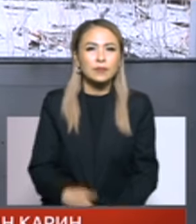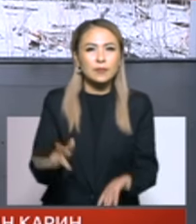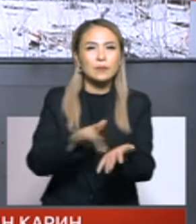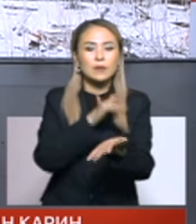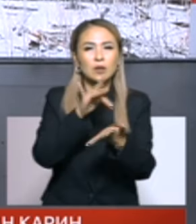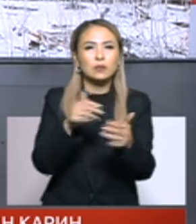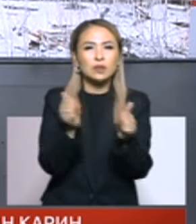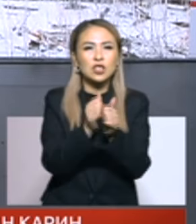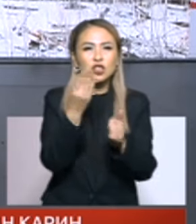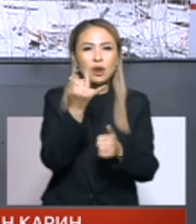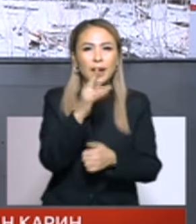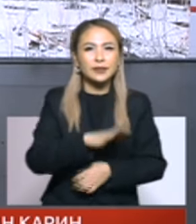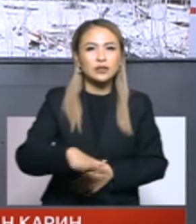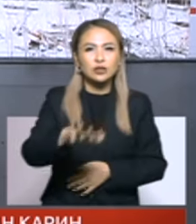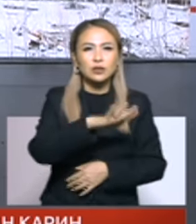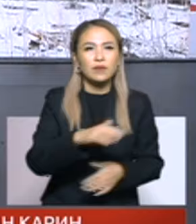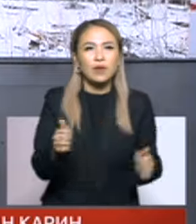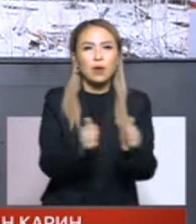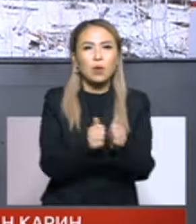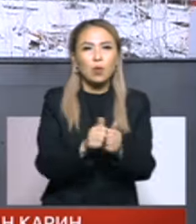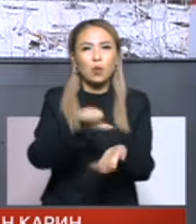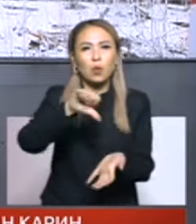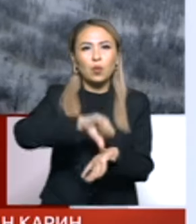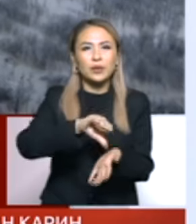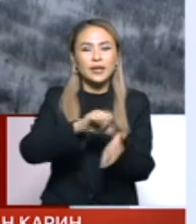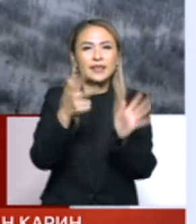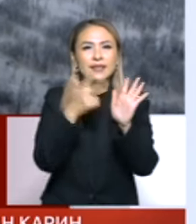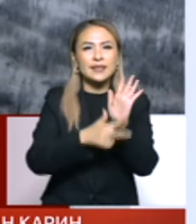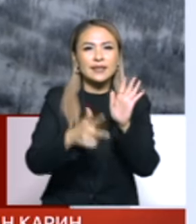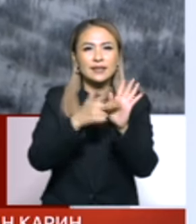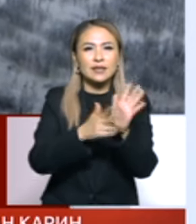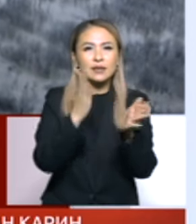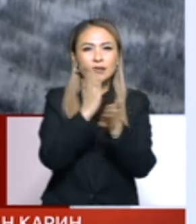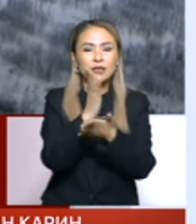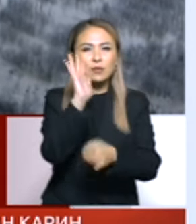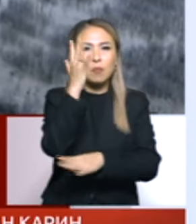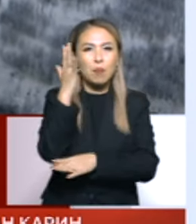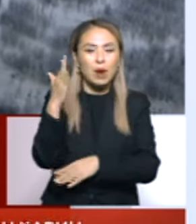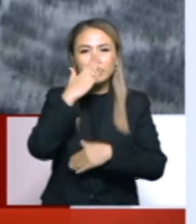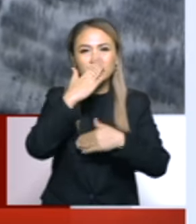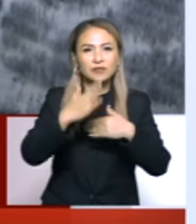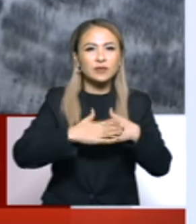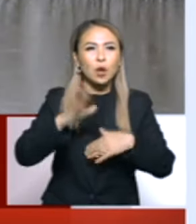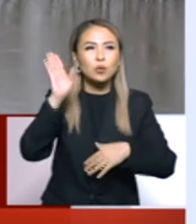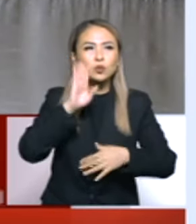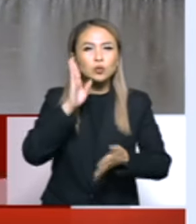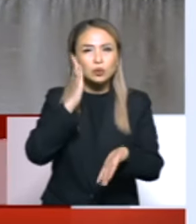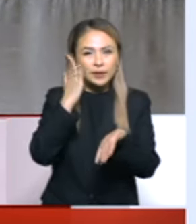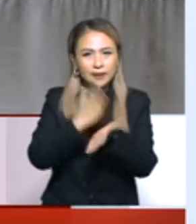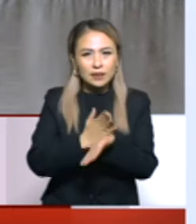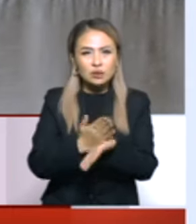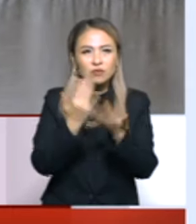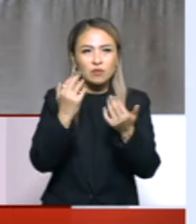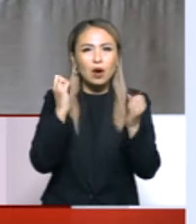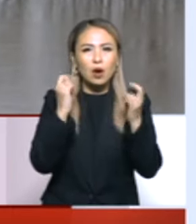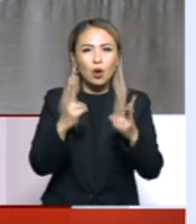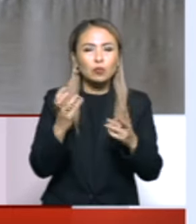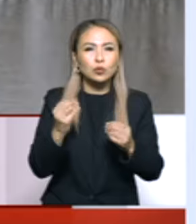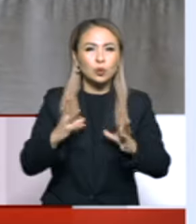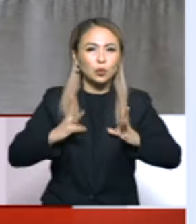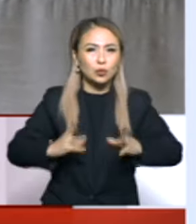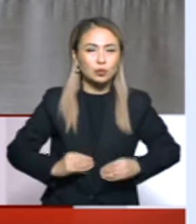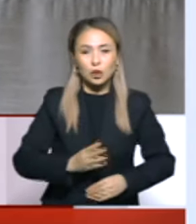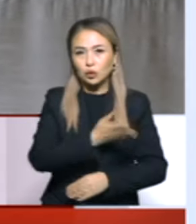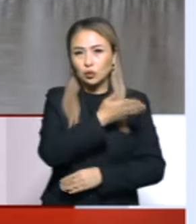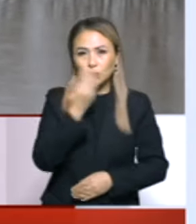Қаламаңында жайық пен шағанның жағасында орналасқан 80 саяжай бар. Олардың бір шамасына су кірді, дегенмен қауіп әлі сейілген жоқ.